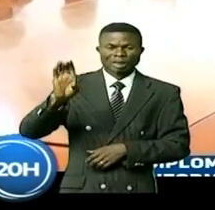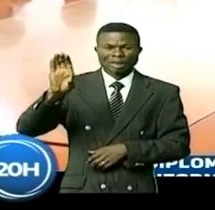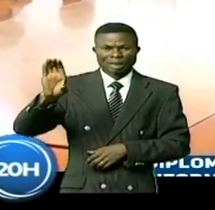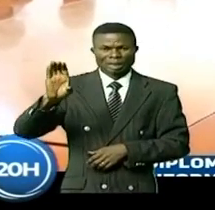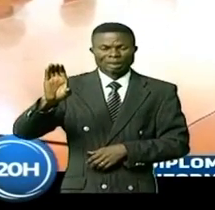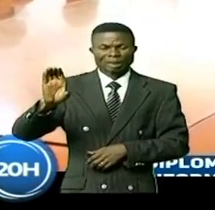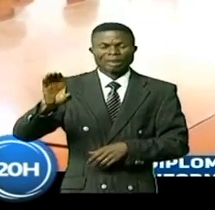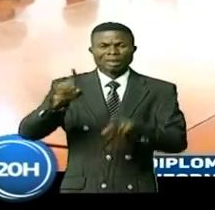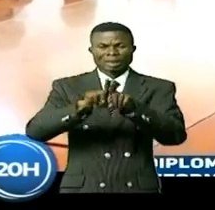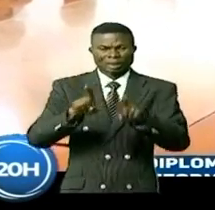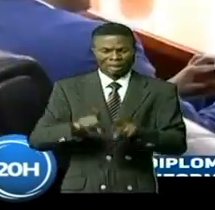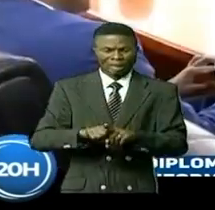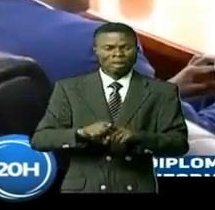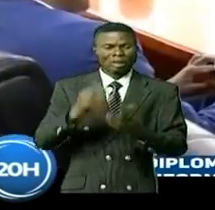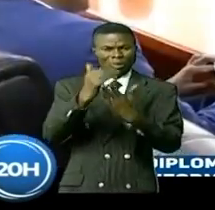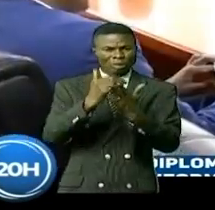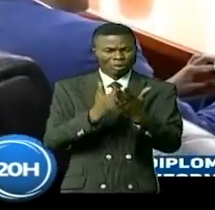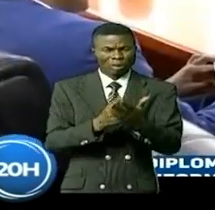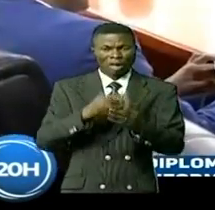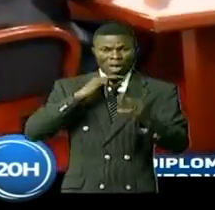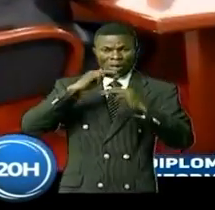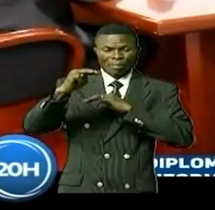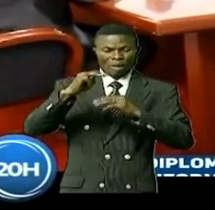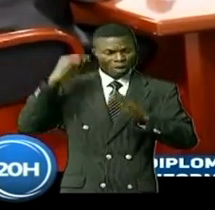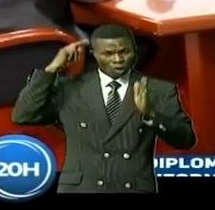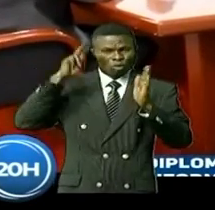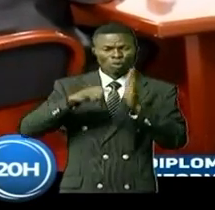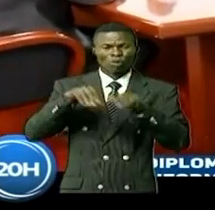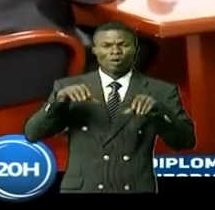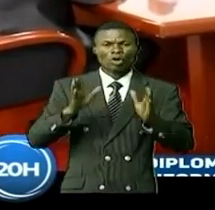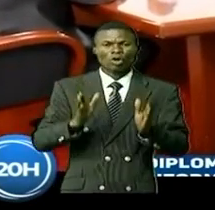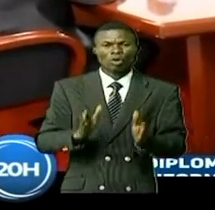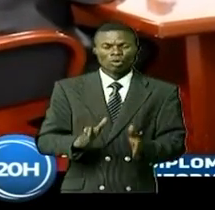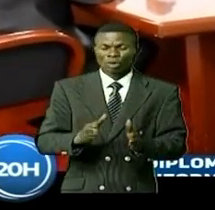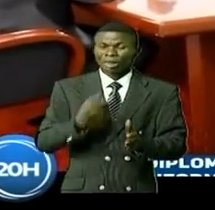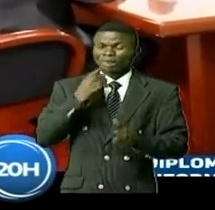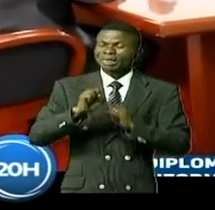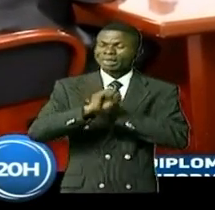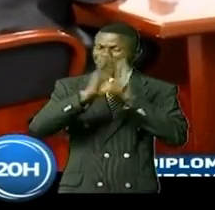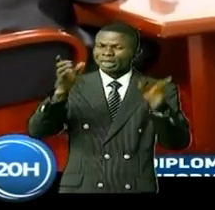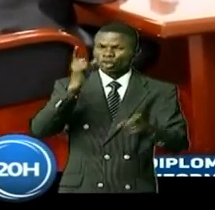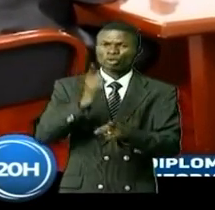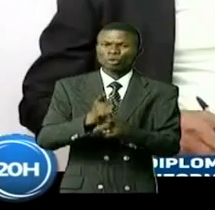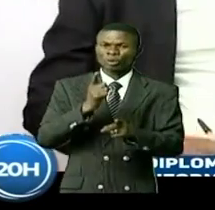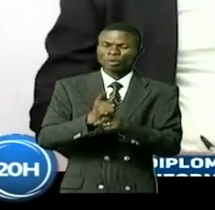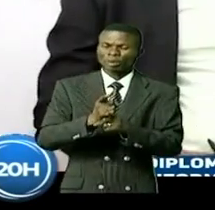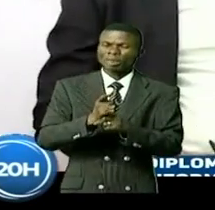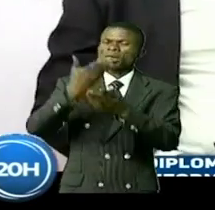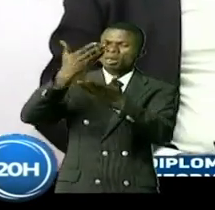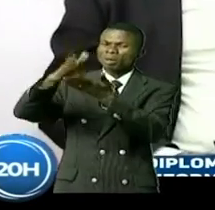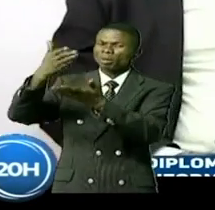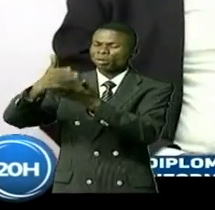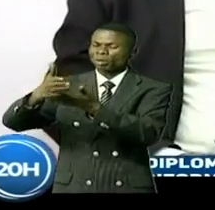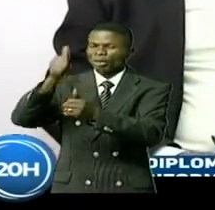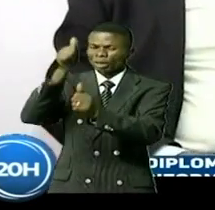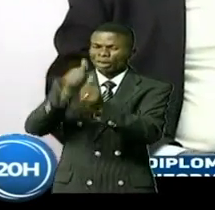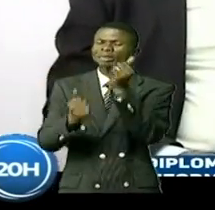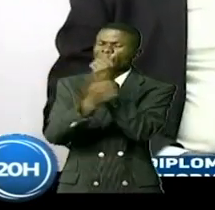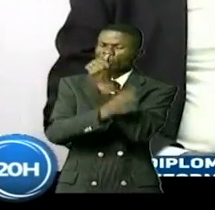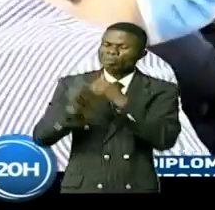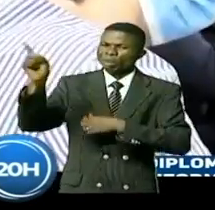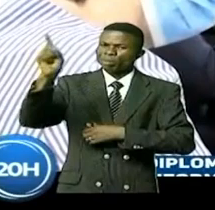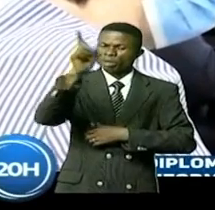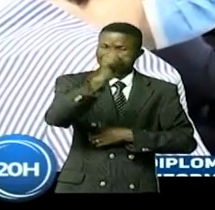sans être exhaustif. Le message du gouvernement congolais est clair et doit être transmis à chacun des pays